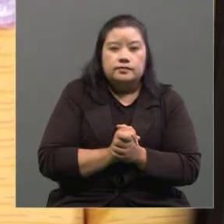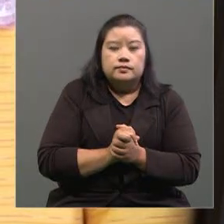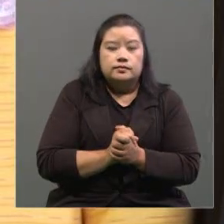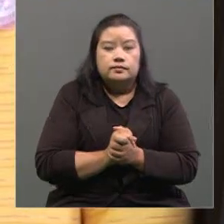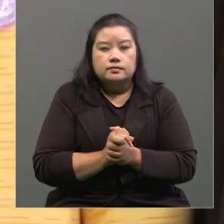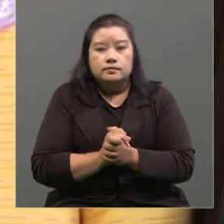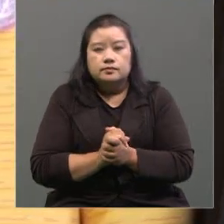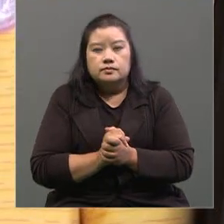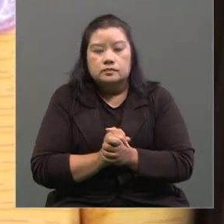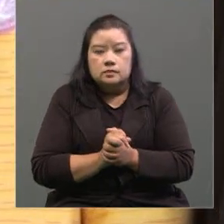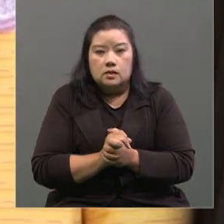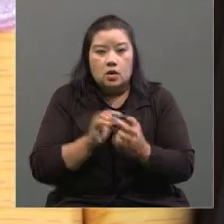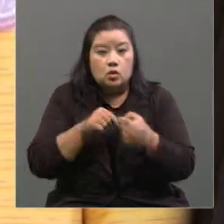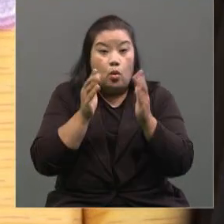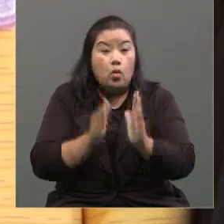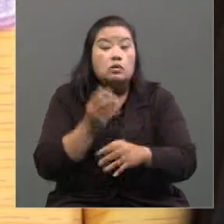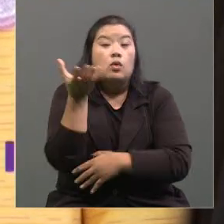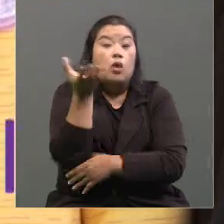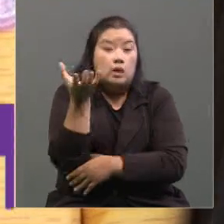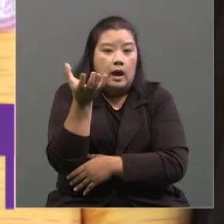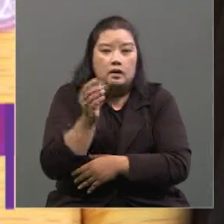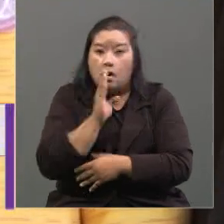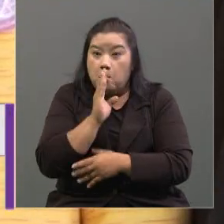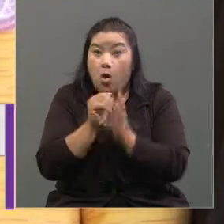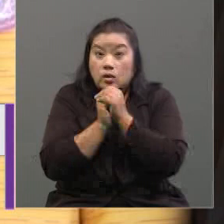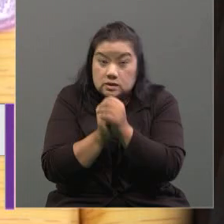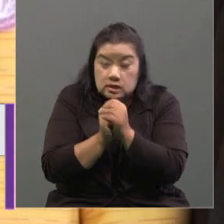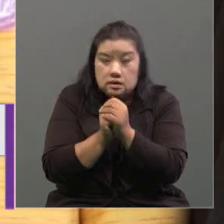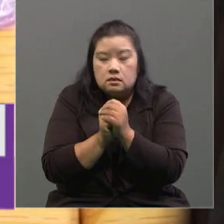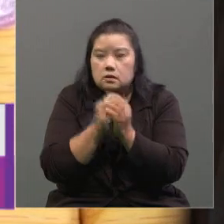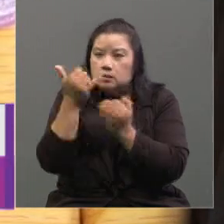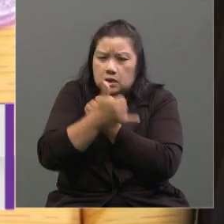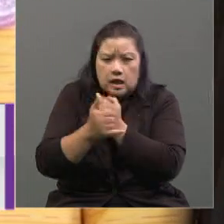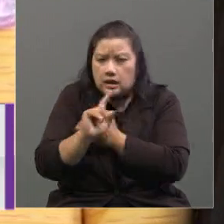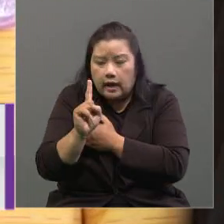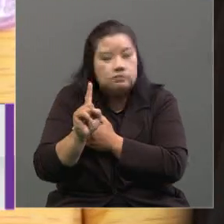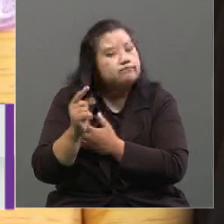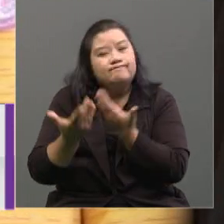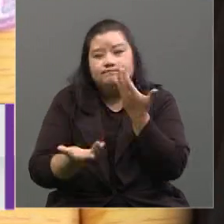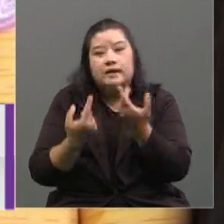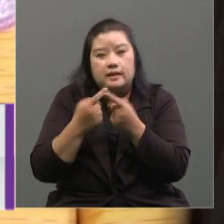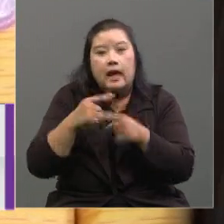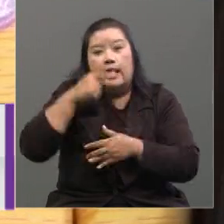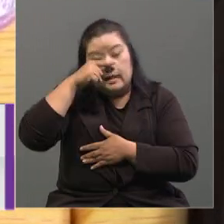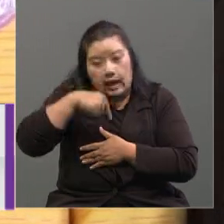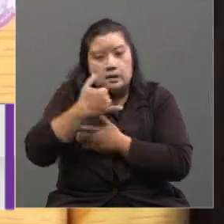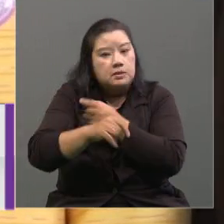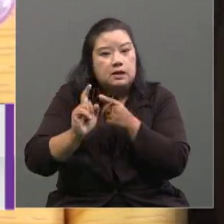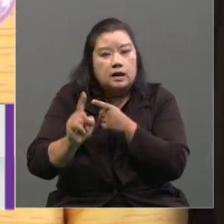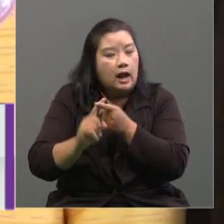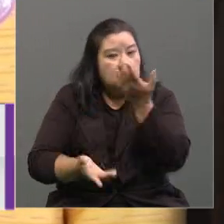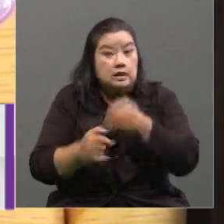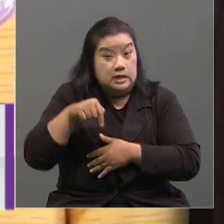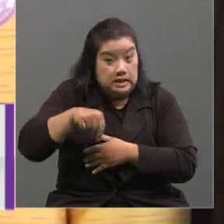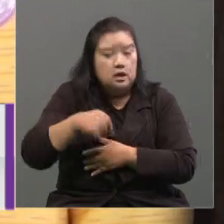ในกรณีของขอทานนะครับไม่ขอพูดว่าชาวจีนหรือจะชาวไหนเพราะว่าในประเทศไทยไม่ว่าจะชาวไหนก็ไม่สามารถขอ